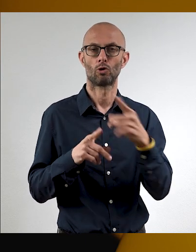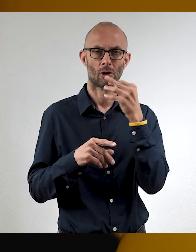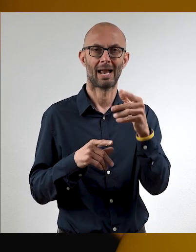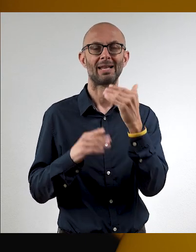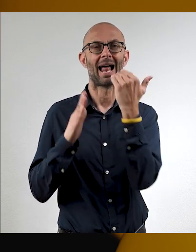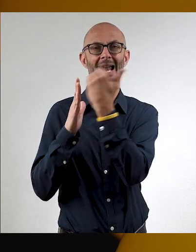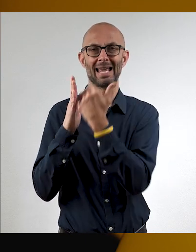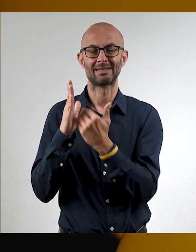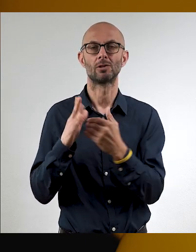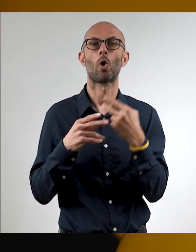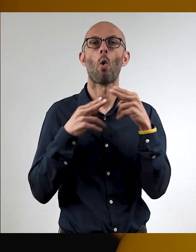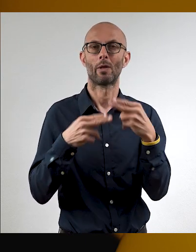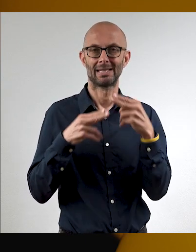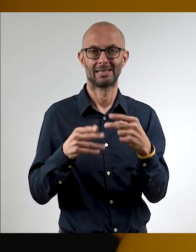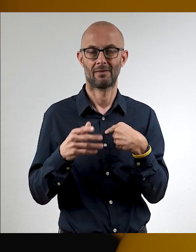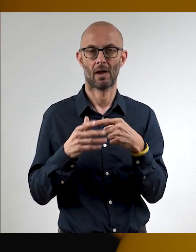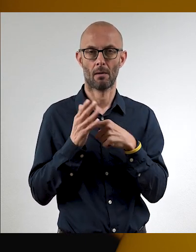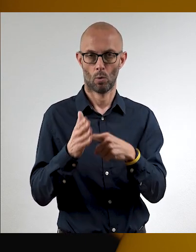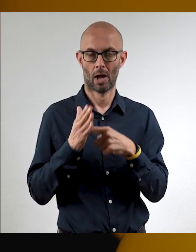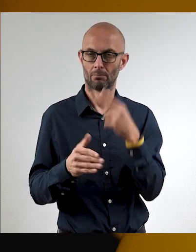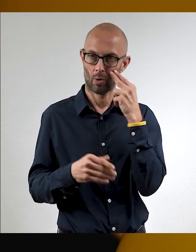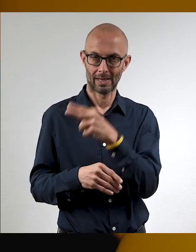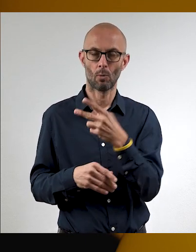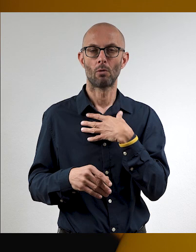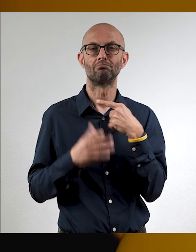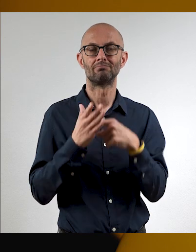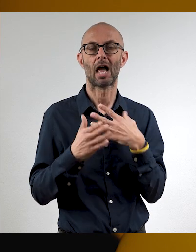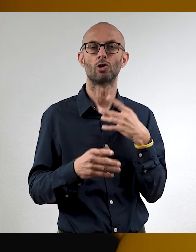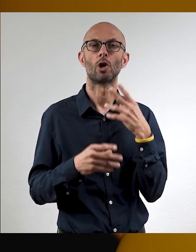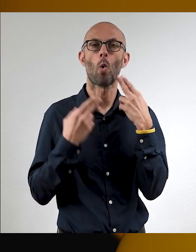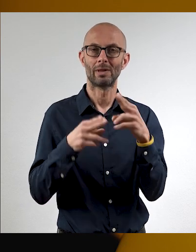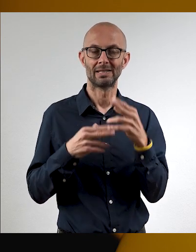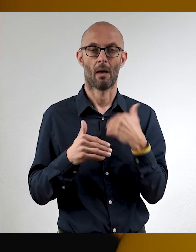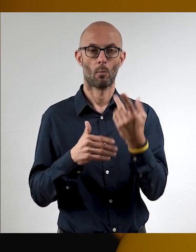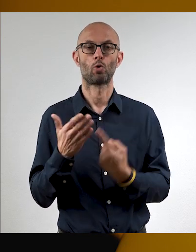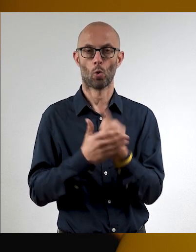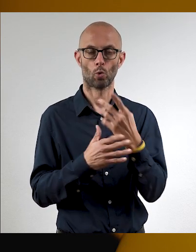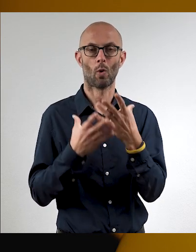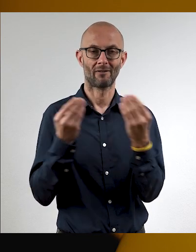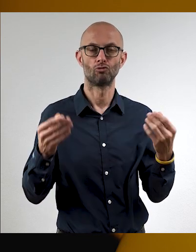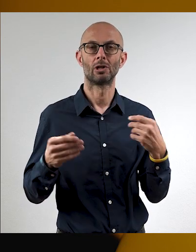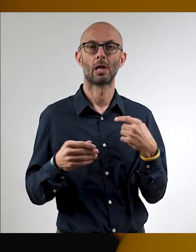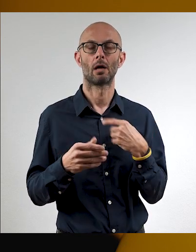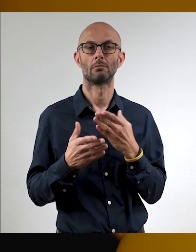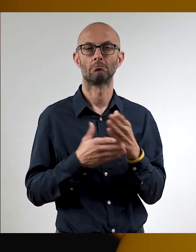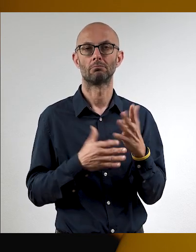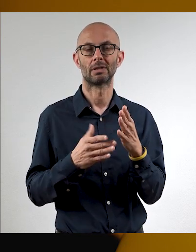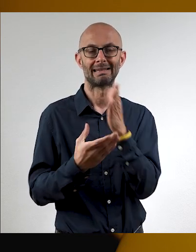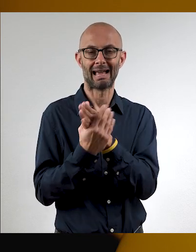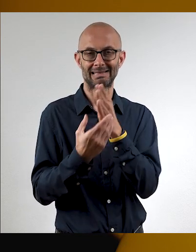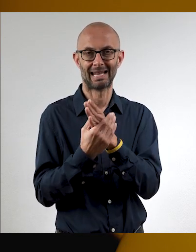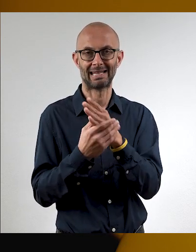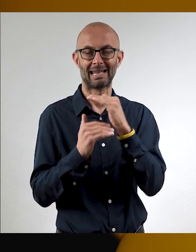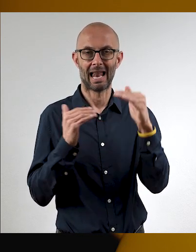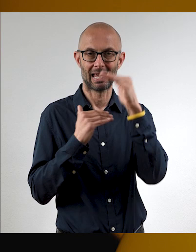lesto odziva, ki ponazarja te naše odzive, se po dogodku večina nas giba nekje na sredi